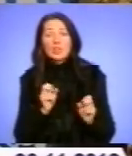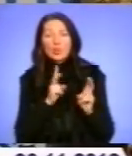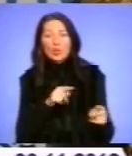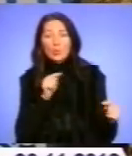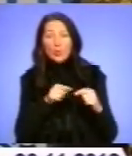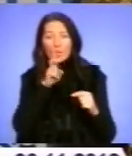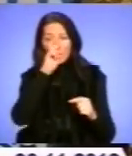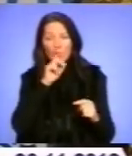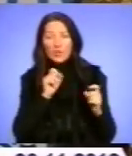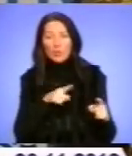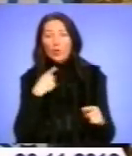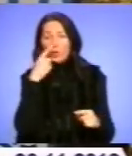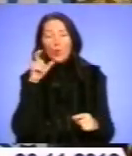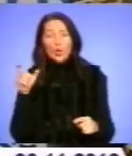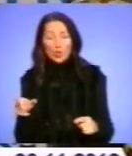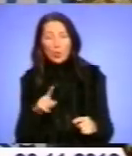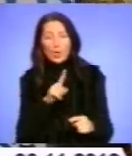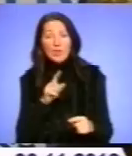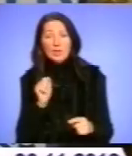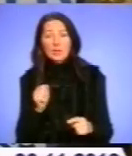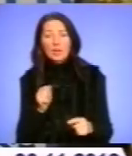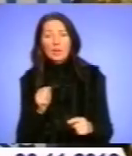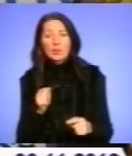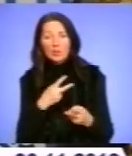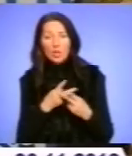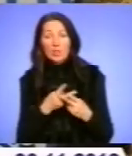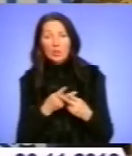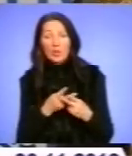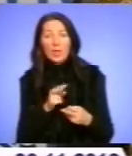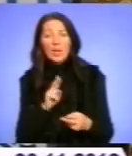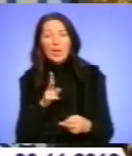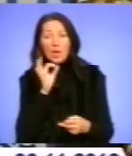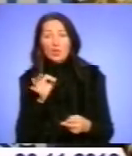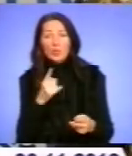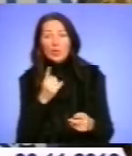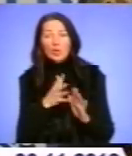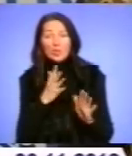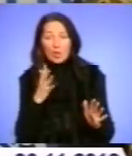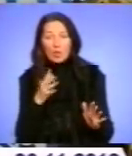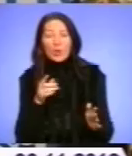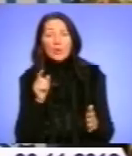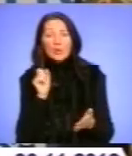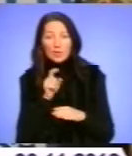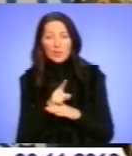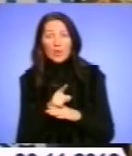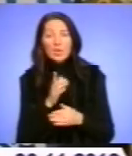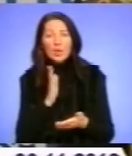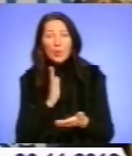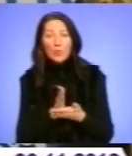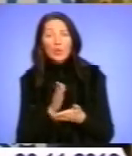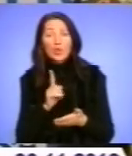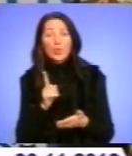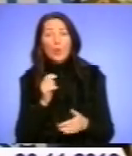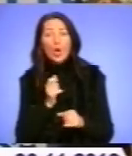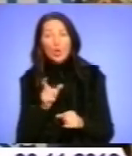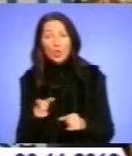держави чи проти особи за забор, як кажуть, то в першу чергу першочергове завдання повинно бути, щоб людина відпрацювала